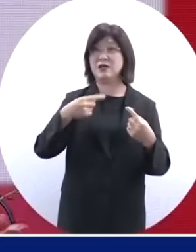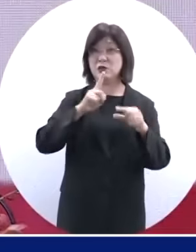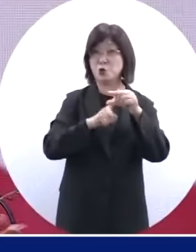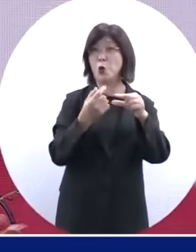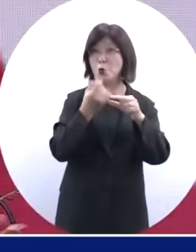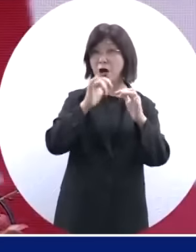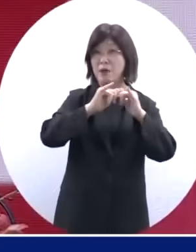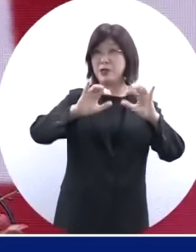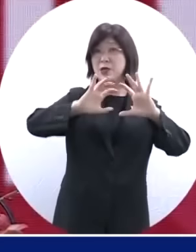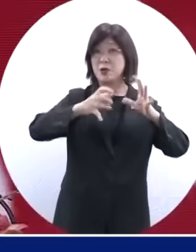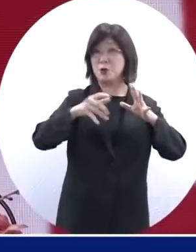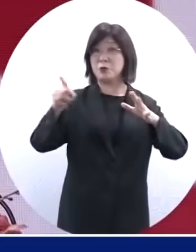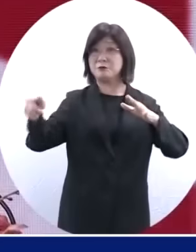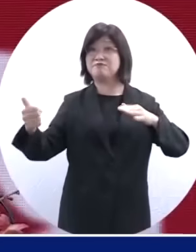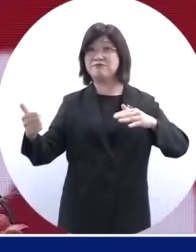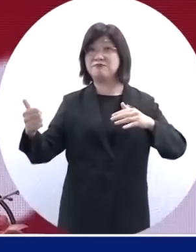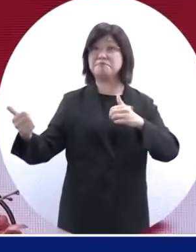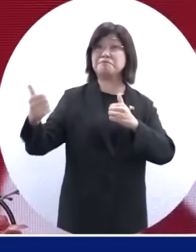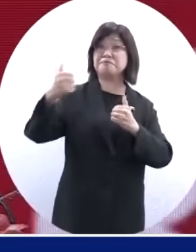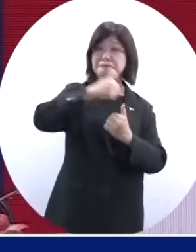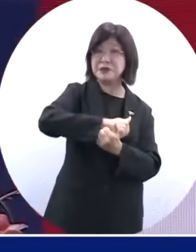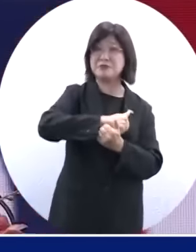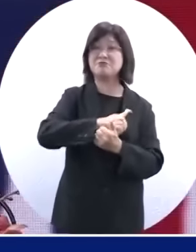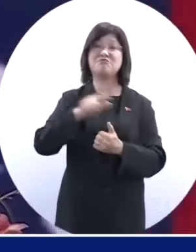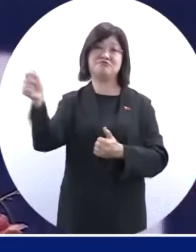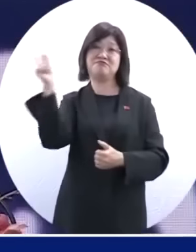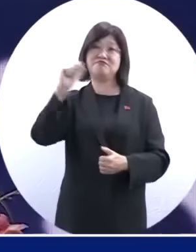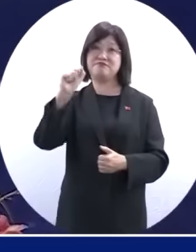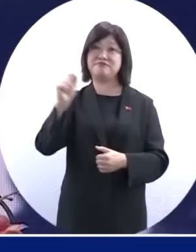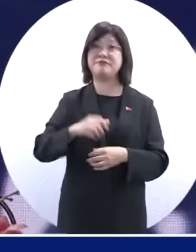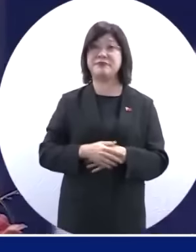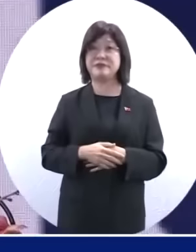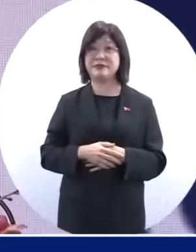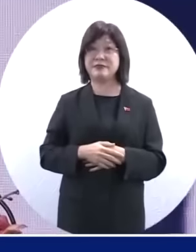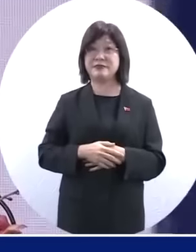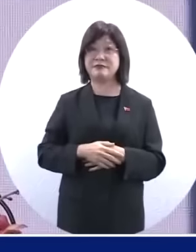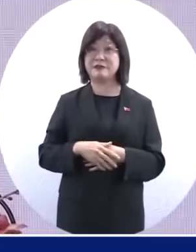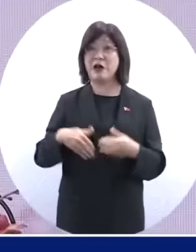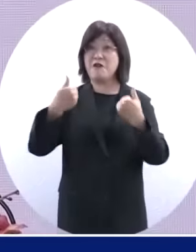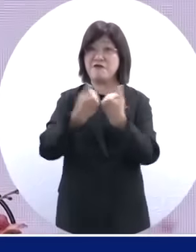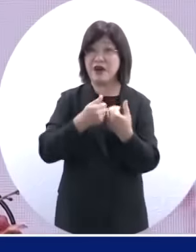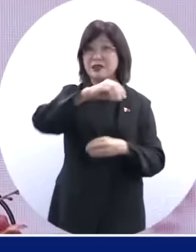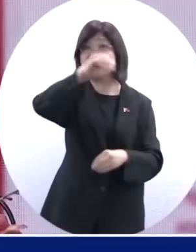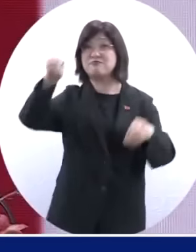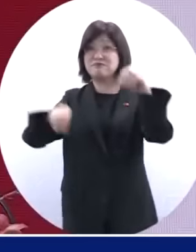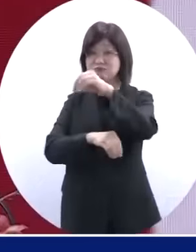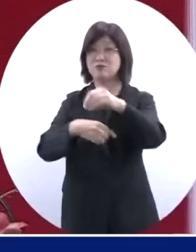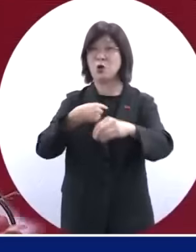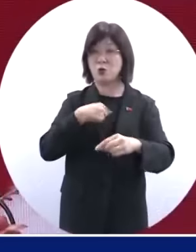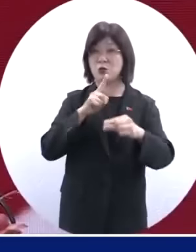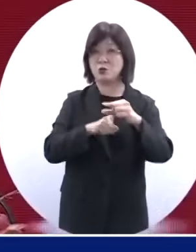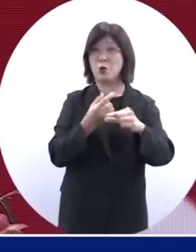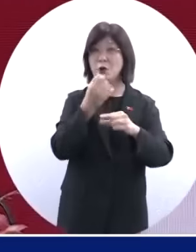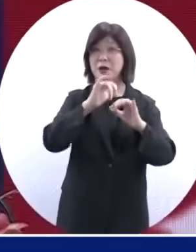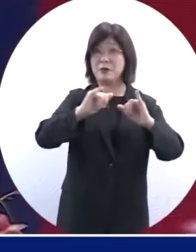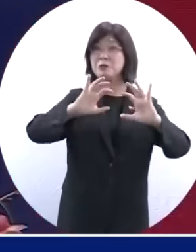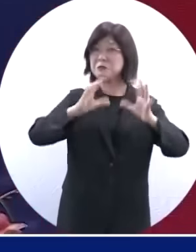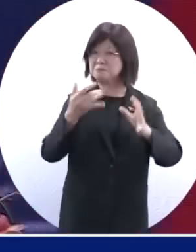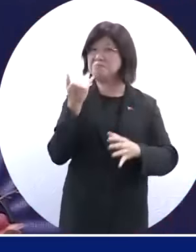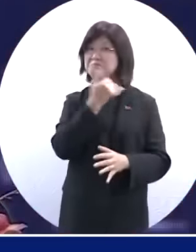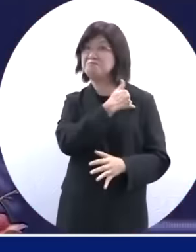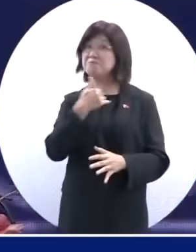中华民国人民的祖国，反倒是中华民国可能